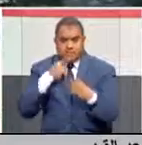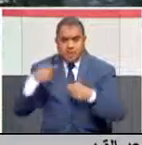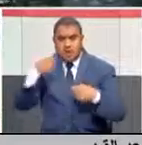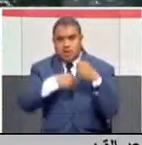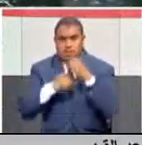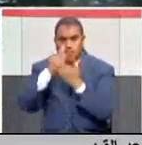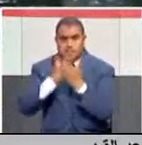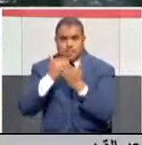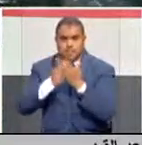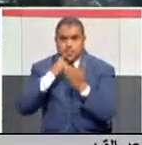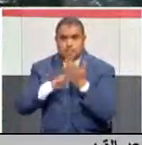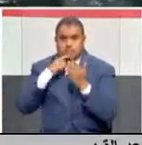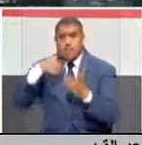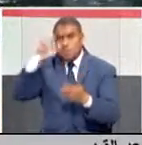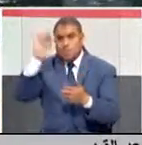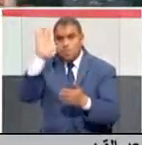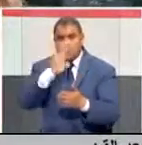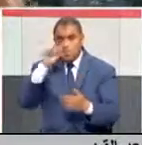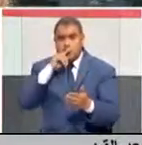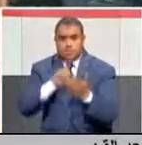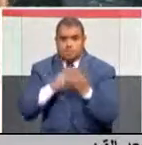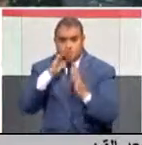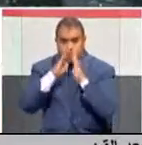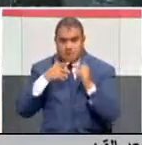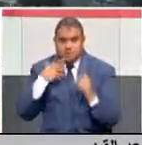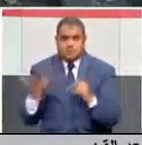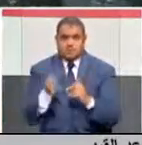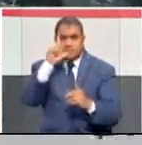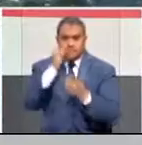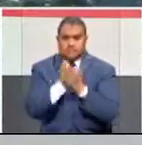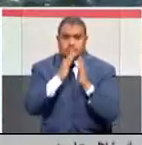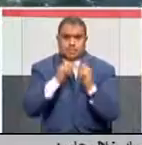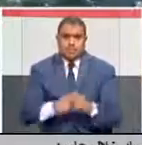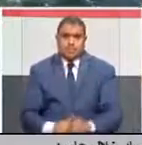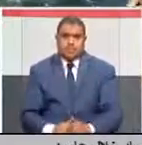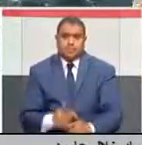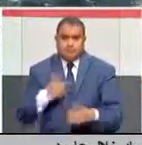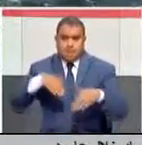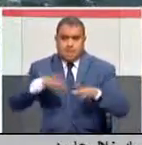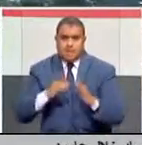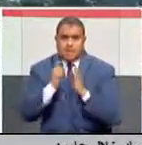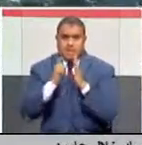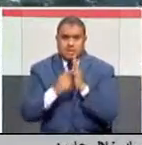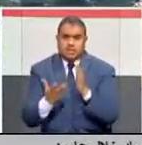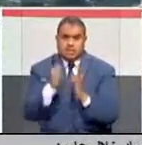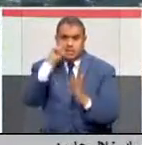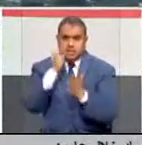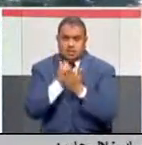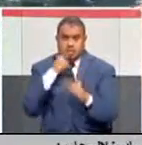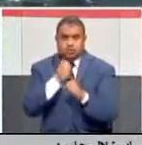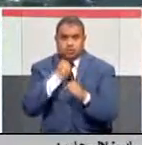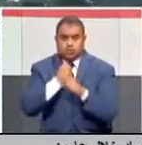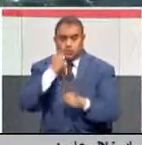المصري سيزدهر في المستقبل وأن مصر تمتلك المقومات لذلك. مجلس الأعمال المصري الفنلندي هو أداة